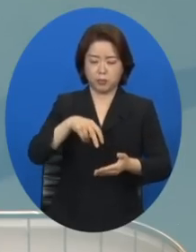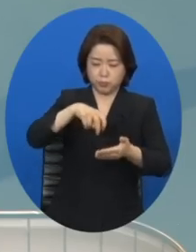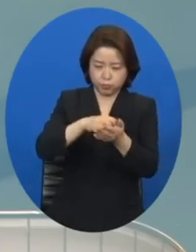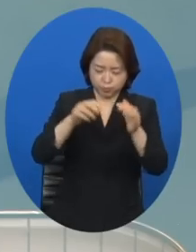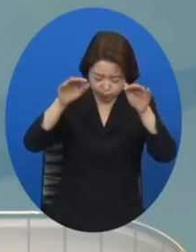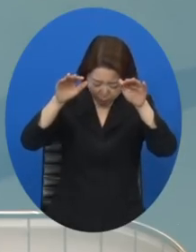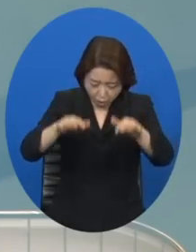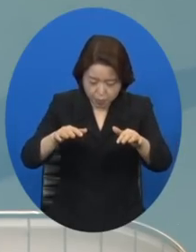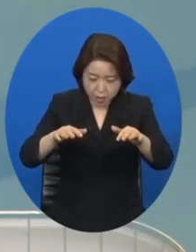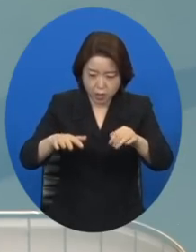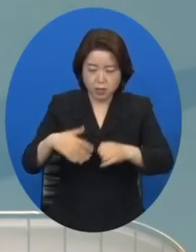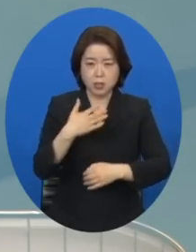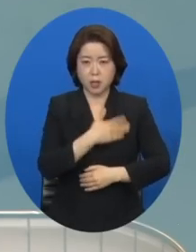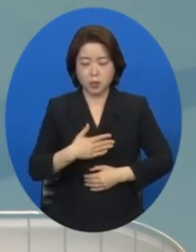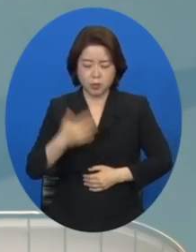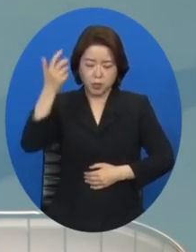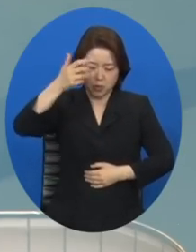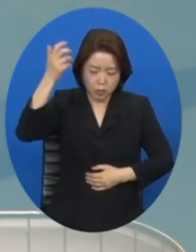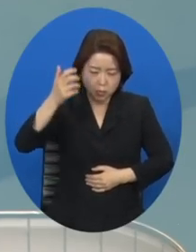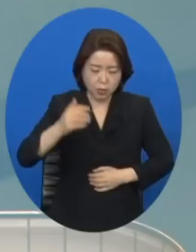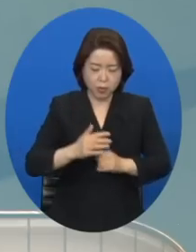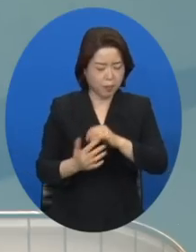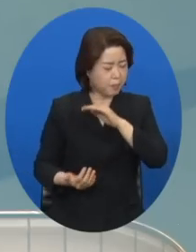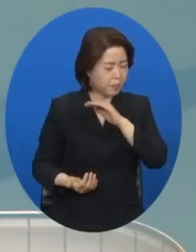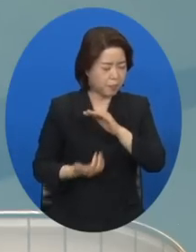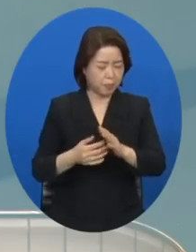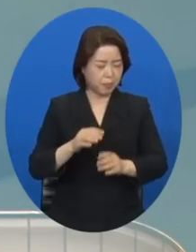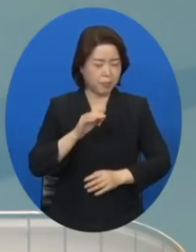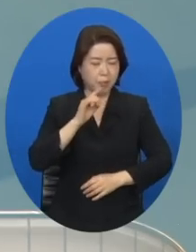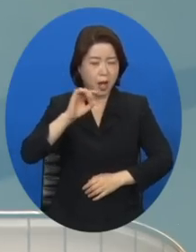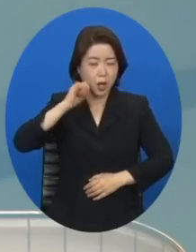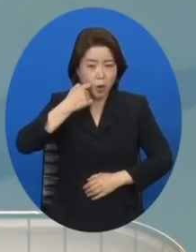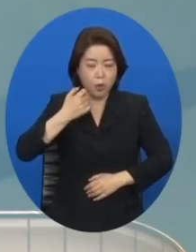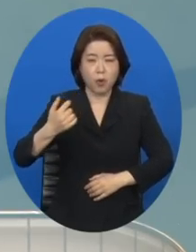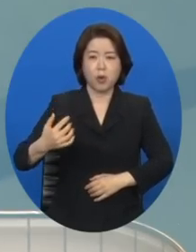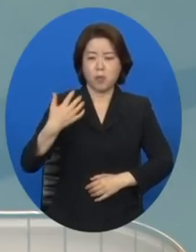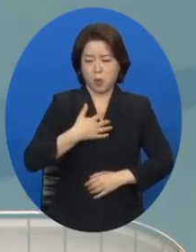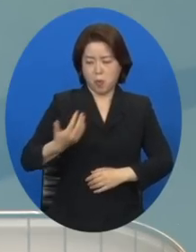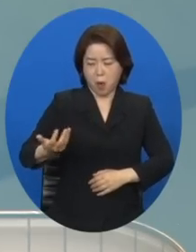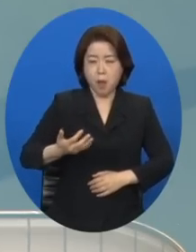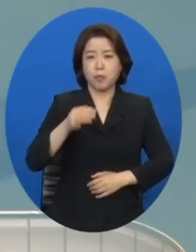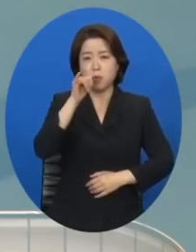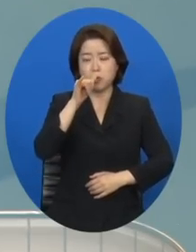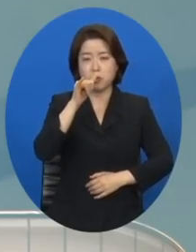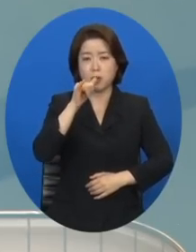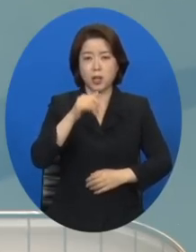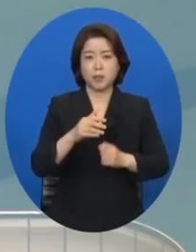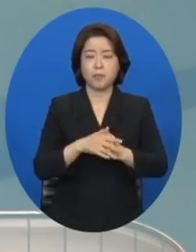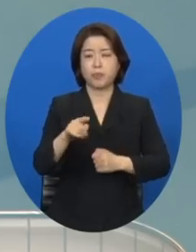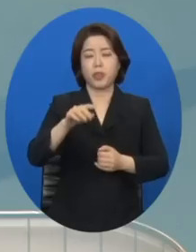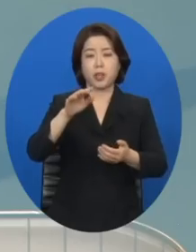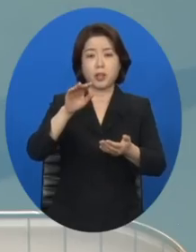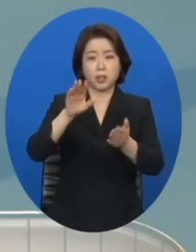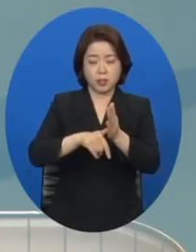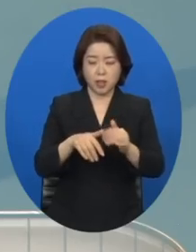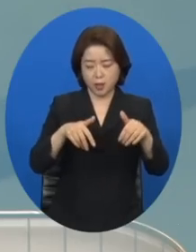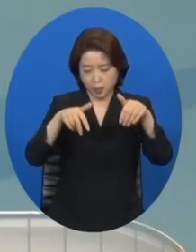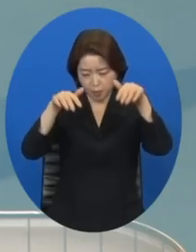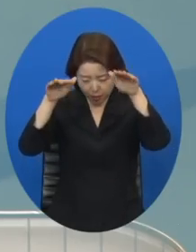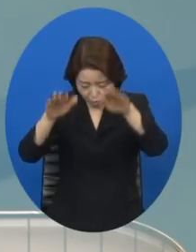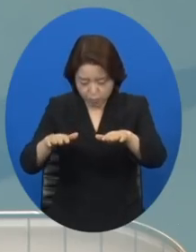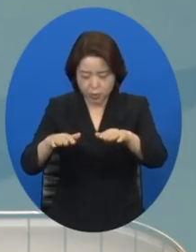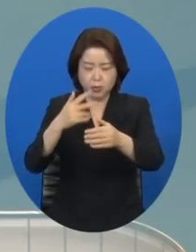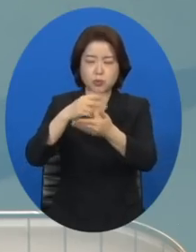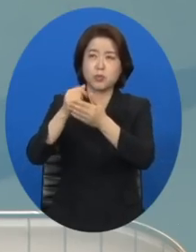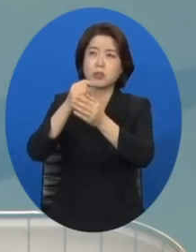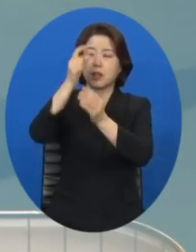꿇고 엎드려서 육적으로는 영적으로 이루 말할 수 없는 고통이 찾아왔습니다 그때 그분이 엎드려 주님께 간구하는